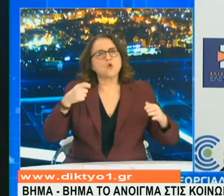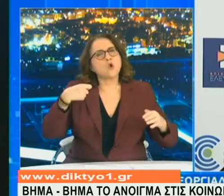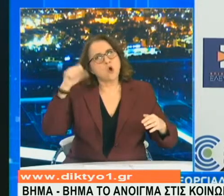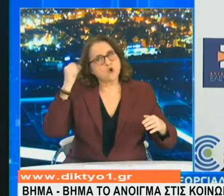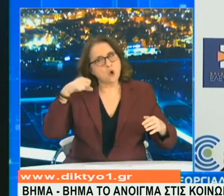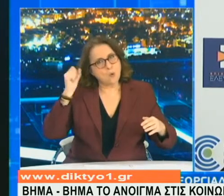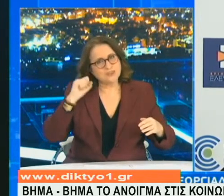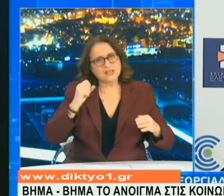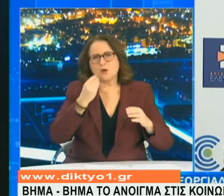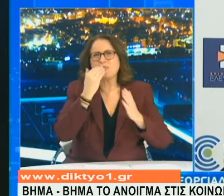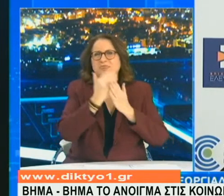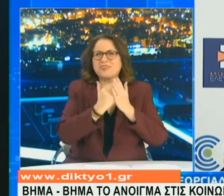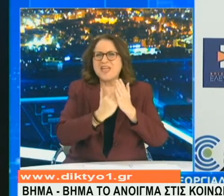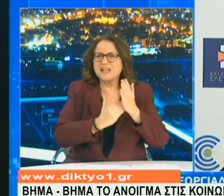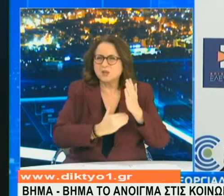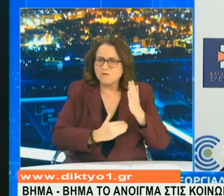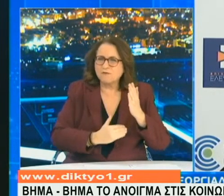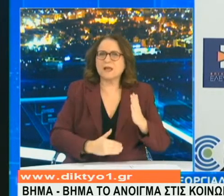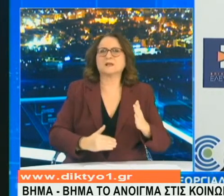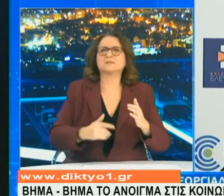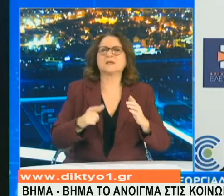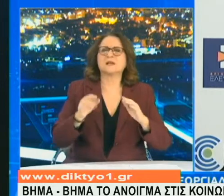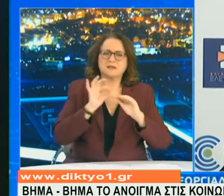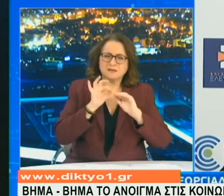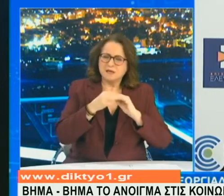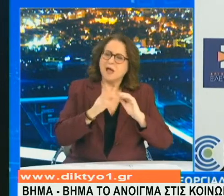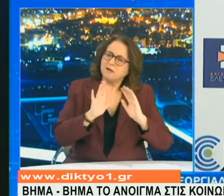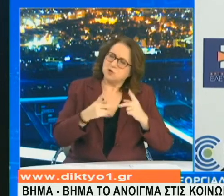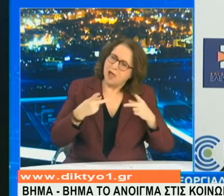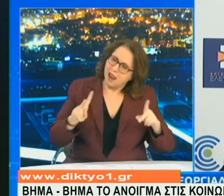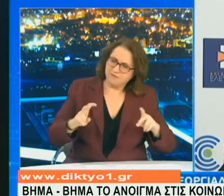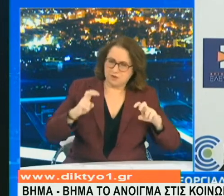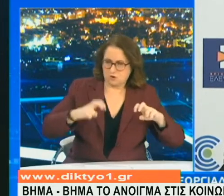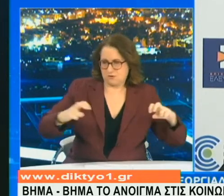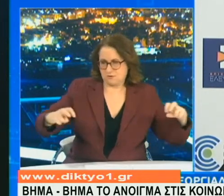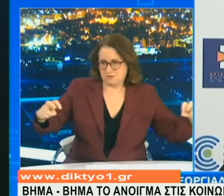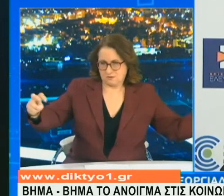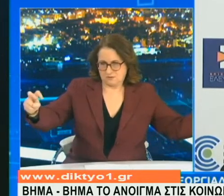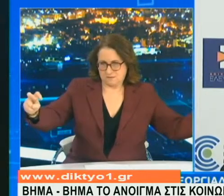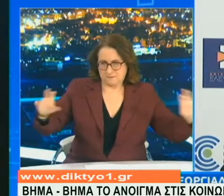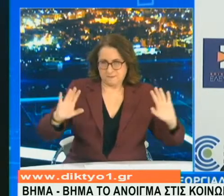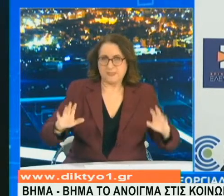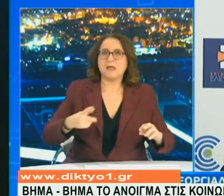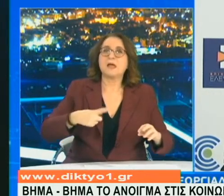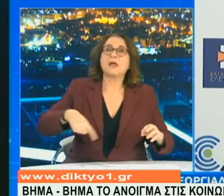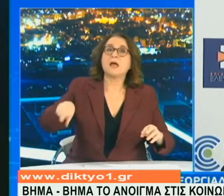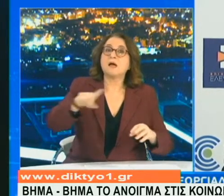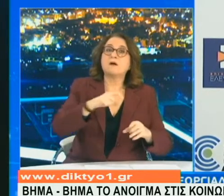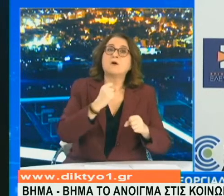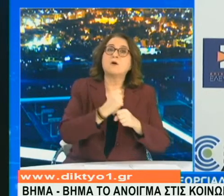Ο πληθυσμός των πελατών είναι ενιαίος ανεξαρτήτως επίπεδων ορόφων και δεν συμπεριλαμβάνει τους εργαζομένους.